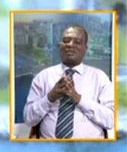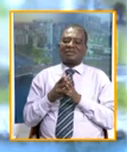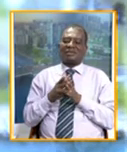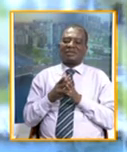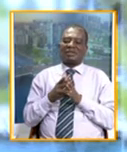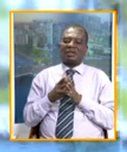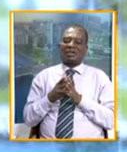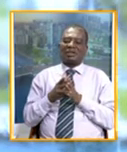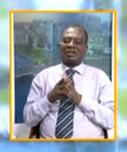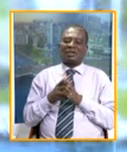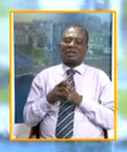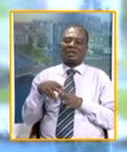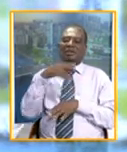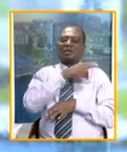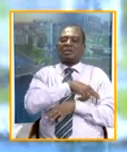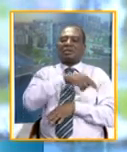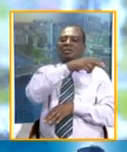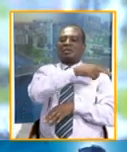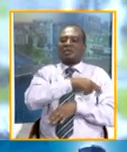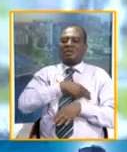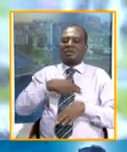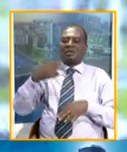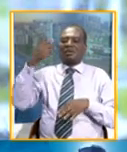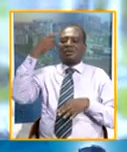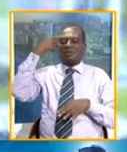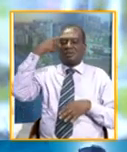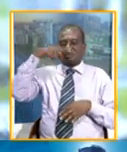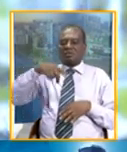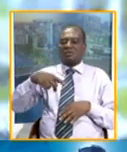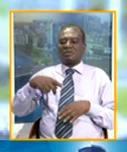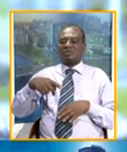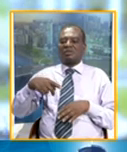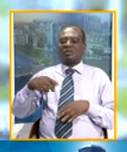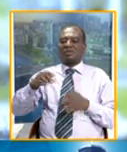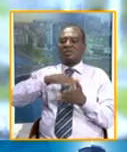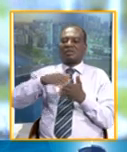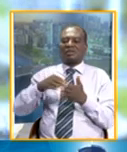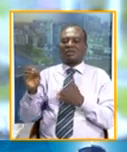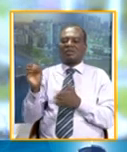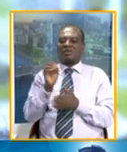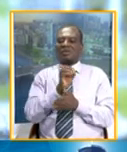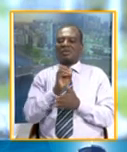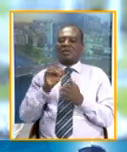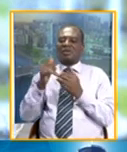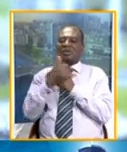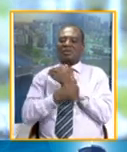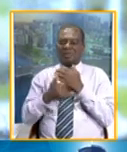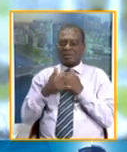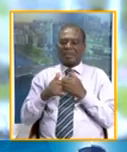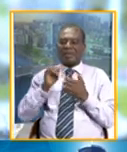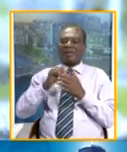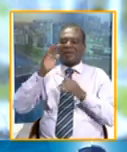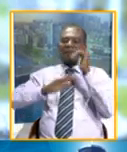Un centre de santé pour Gadouan, localité située dans le centre-ouest du pays. Cet établissement sanitaire a été